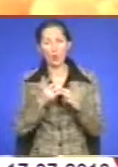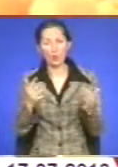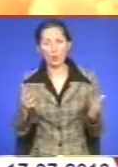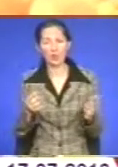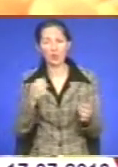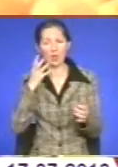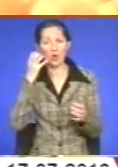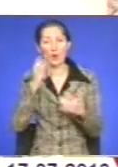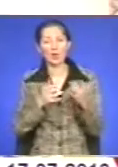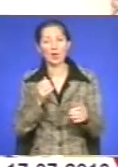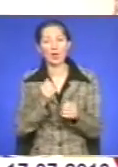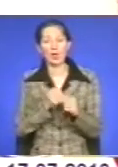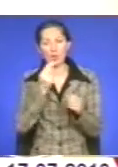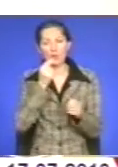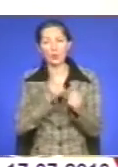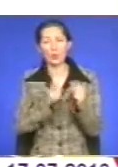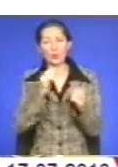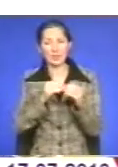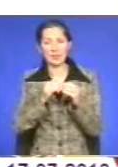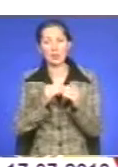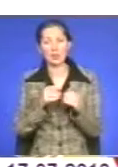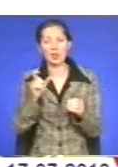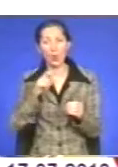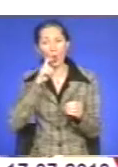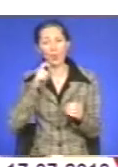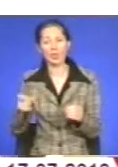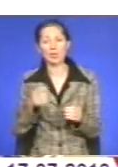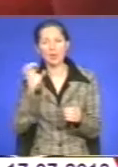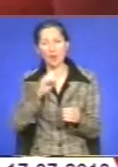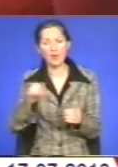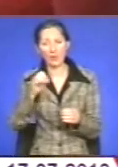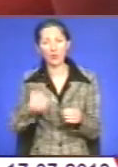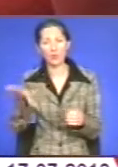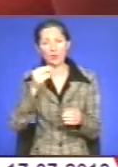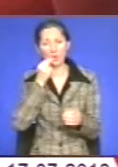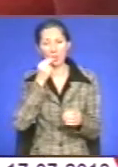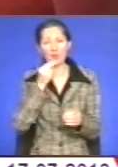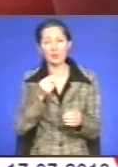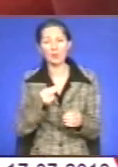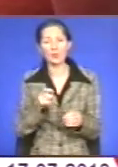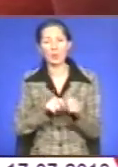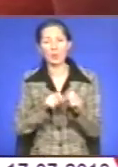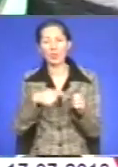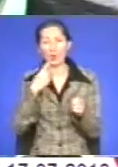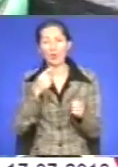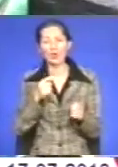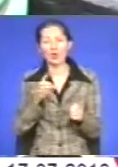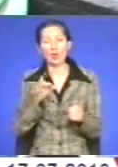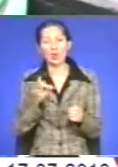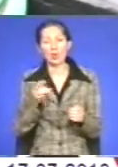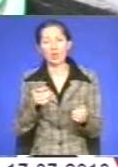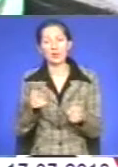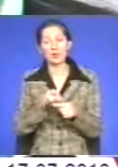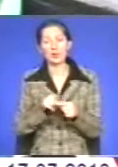українець. Натомість у Європі це найпопулярніший харч. Експерти вважають, що на раціон впливають низькі зарплати. Я ще